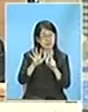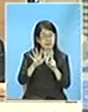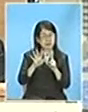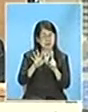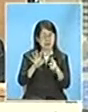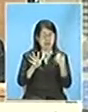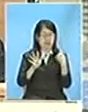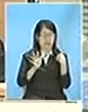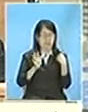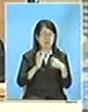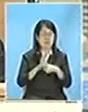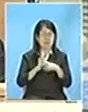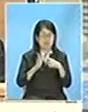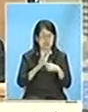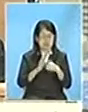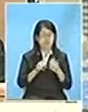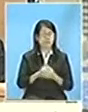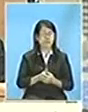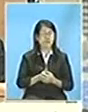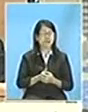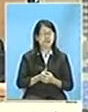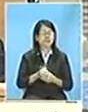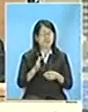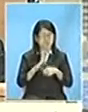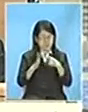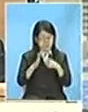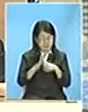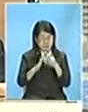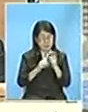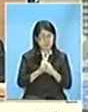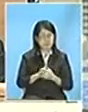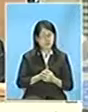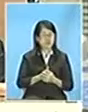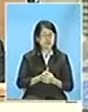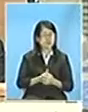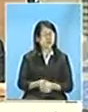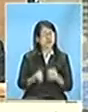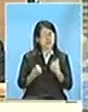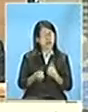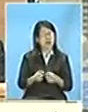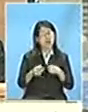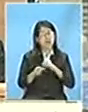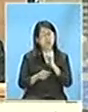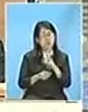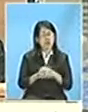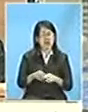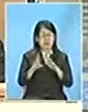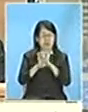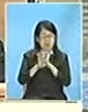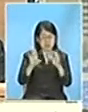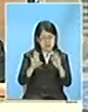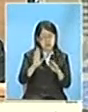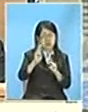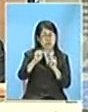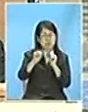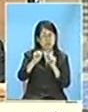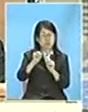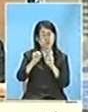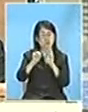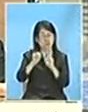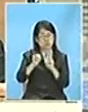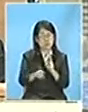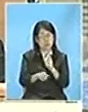ไปยติเป็นเพิ่มเติมเป็นมาตรา5ทับ1ก็คือว่าให้ยกเลิกความในมาตรา6แห่งพระราชบัญญัติ